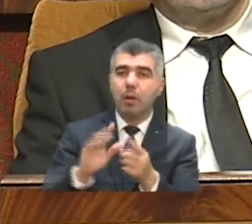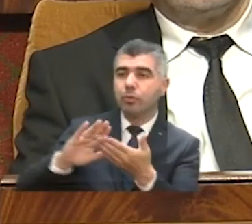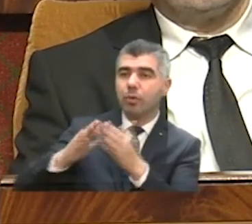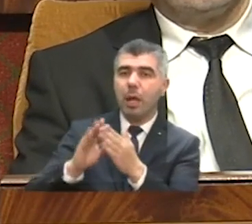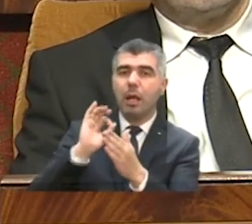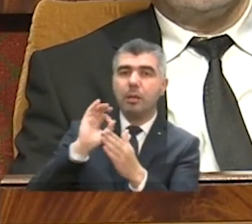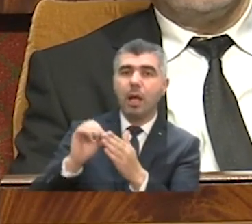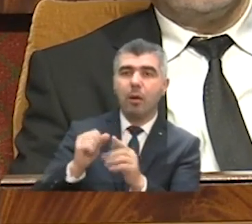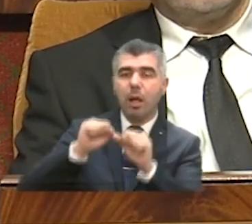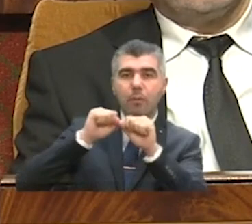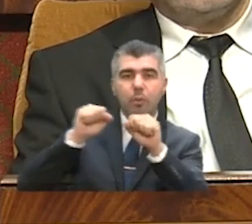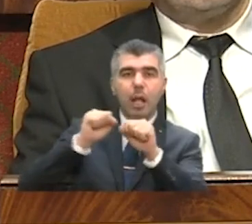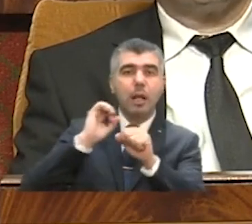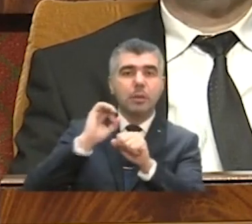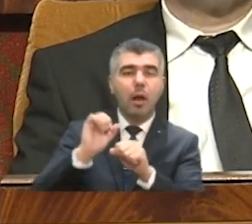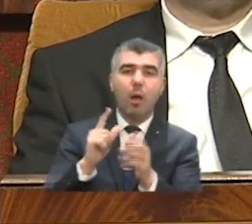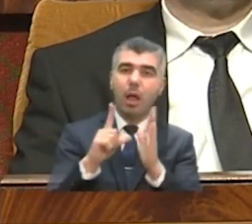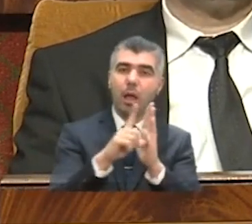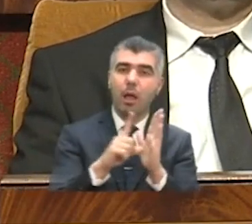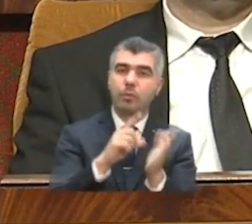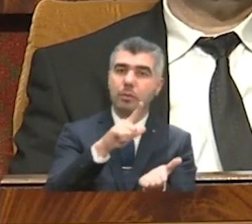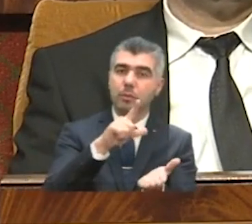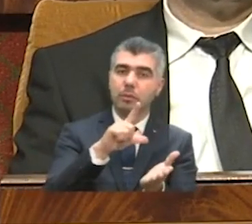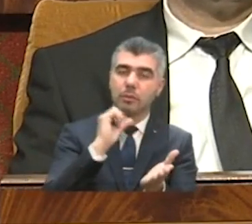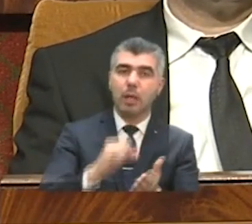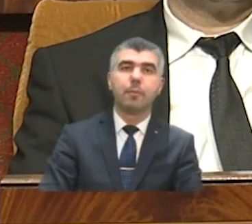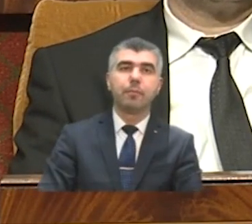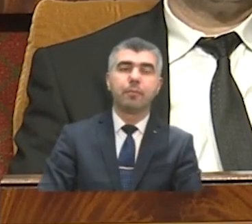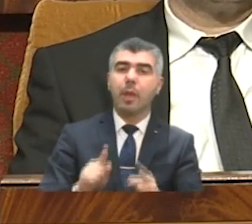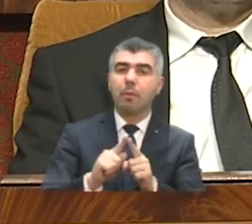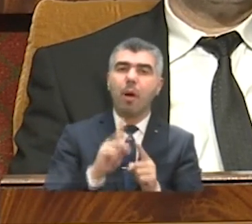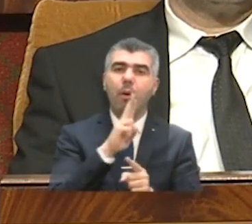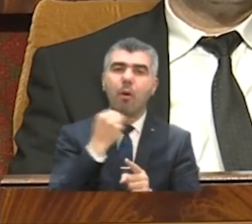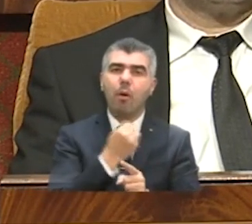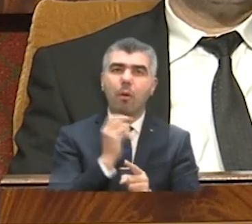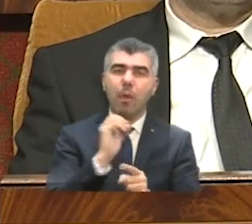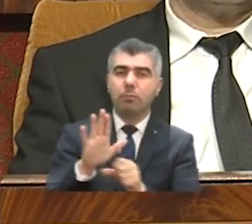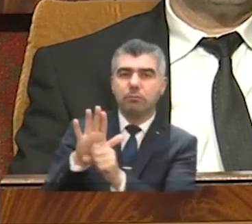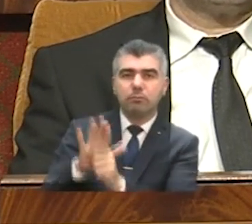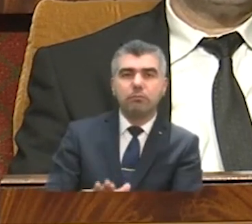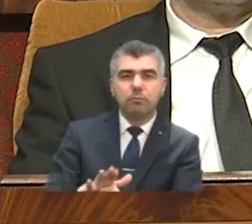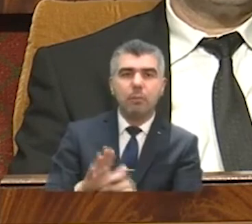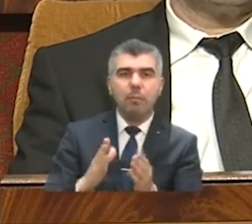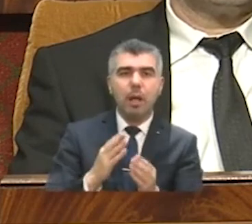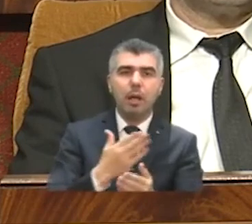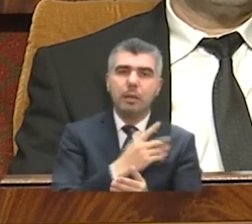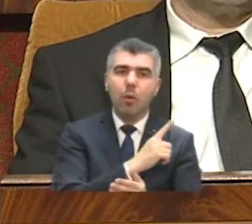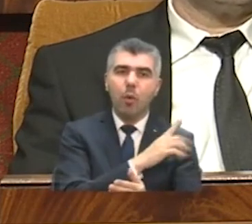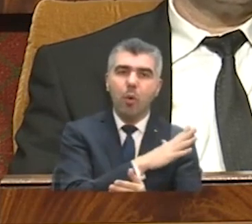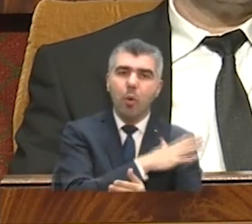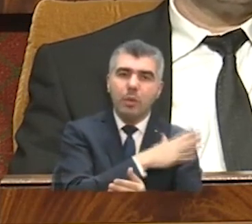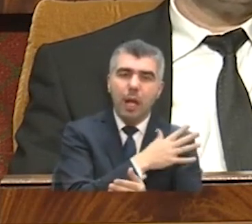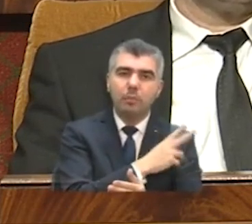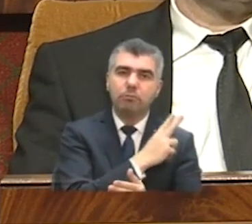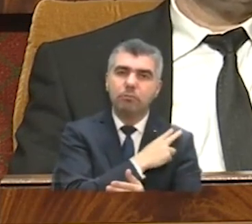مشروعية نضالية ميدانية. أنتم أم أنتم كحكومة في إهانة رجل التعليم ونساء التعليم بصفة